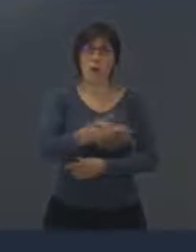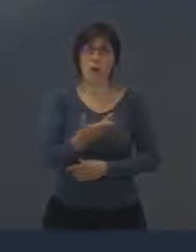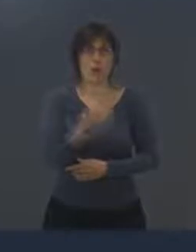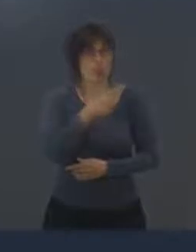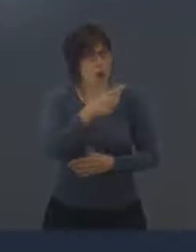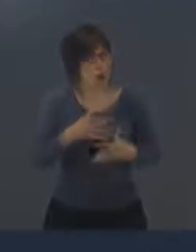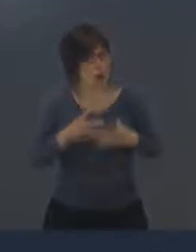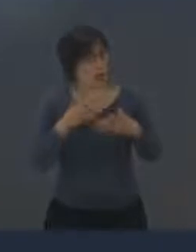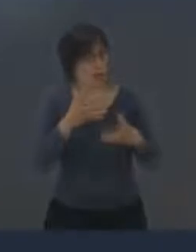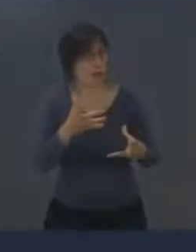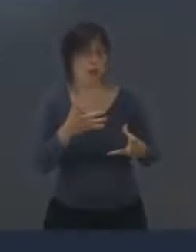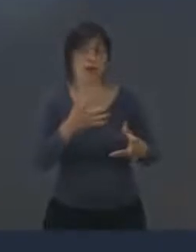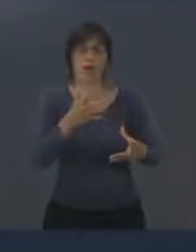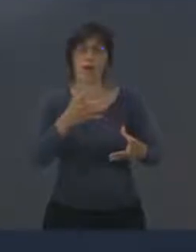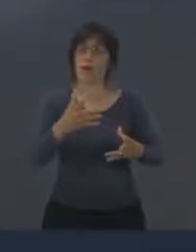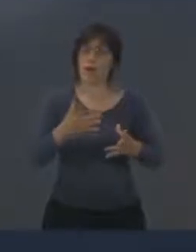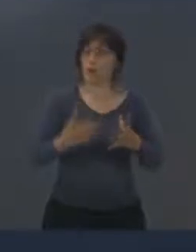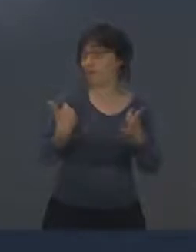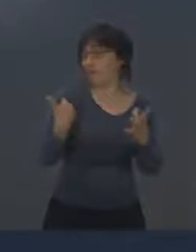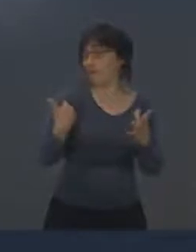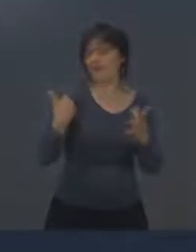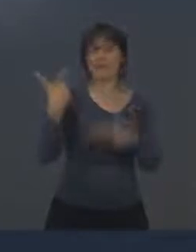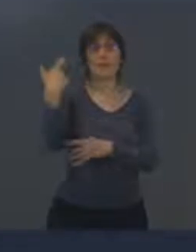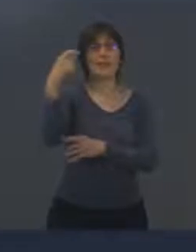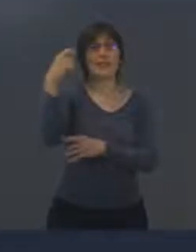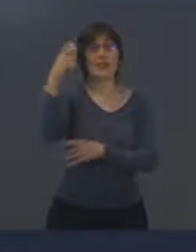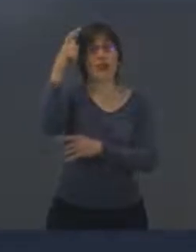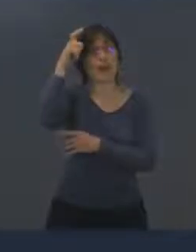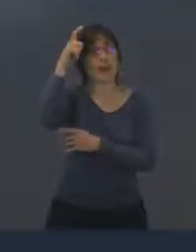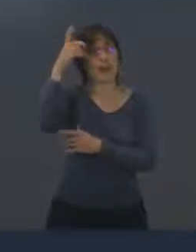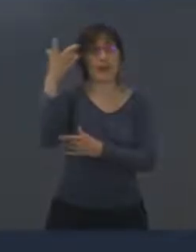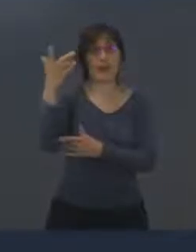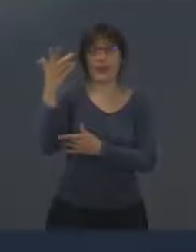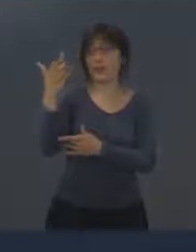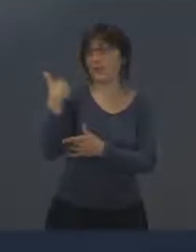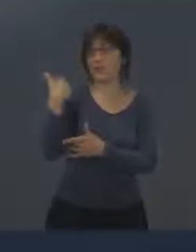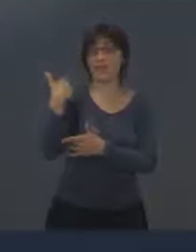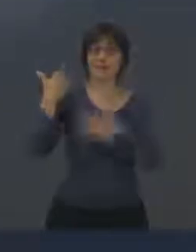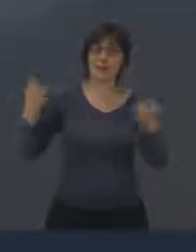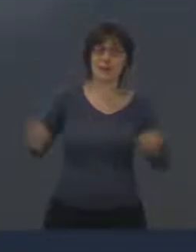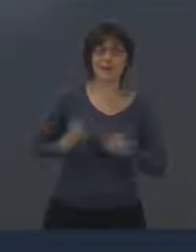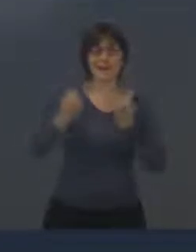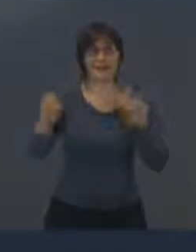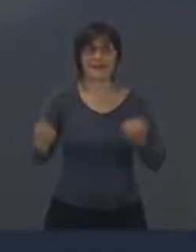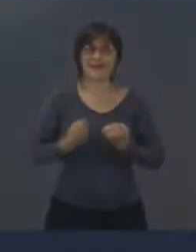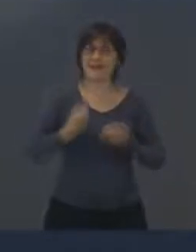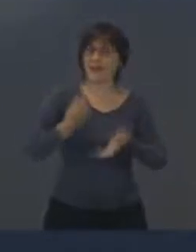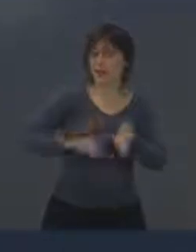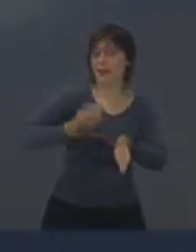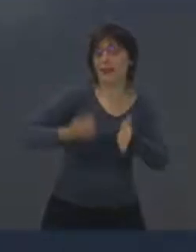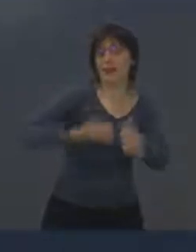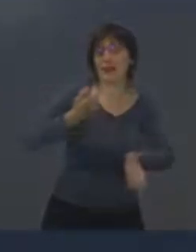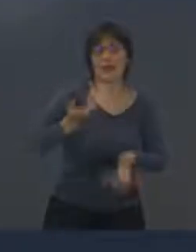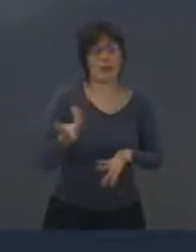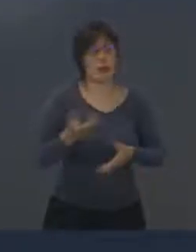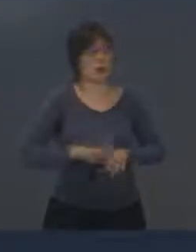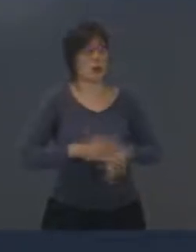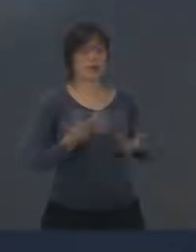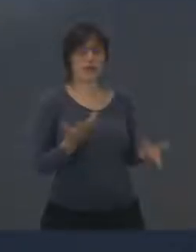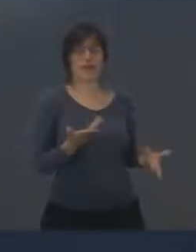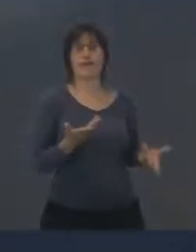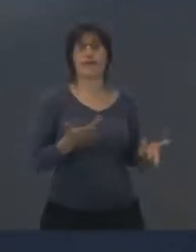y compris réitérés par le Président de la République lorsqu'il était en campagne. Objectivement, ce n'est pas tout à fait la première fois, mais